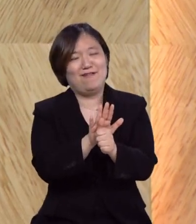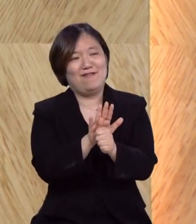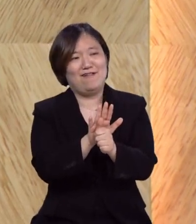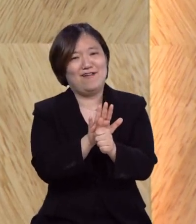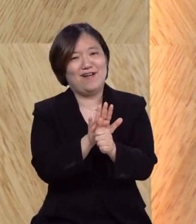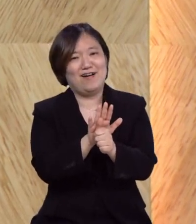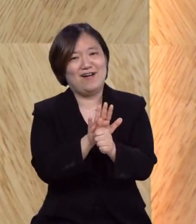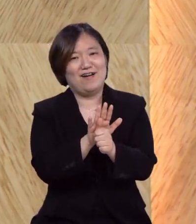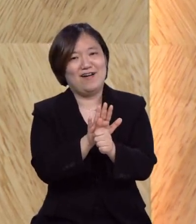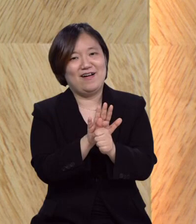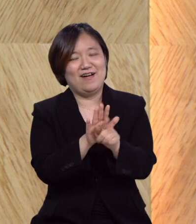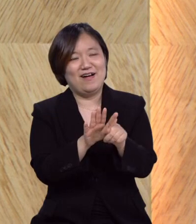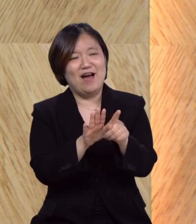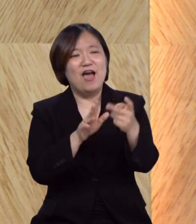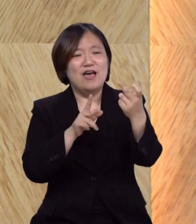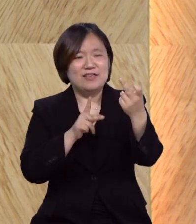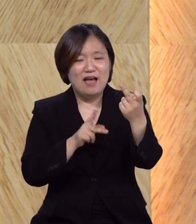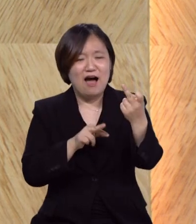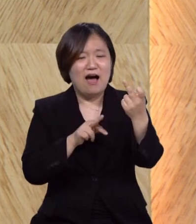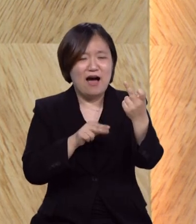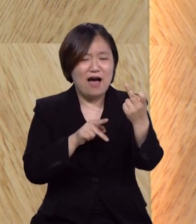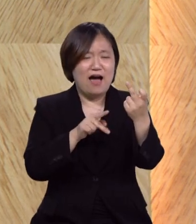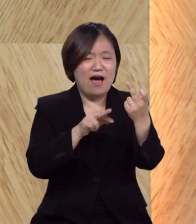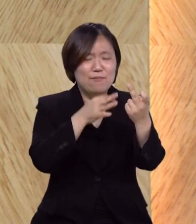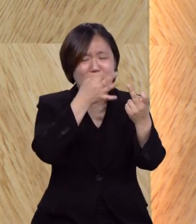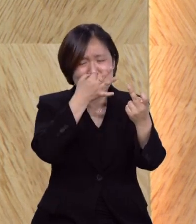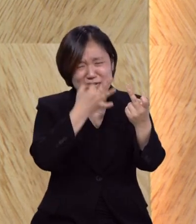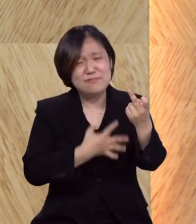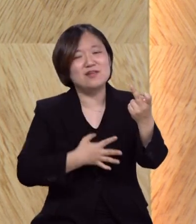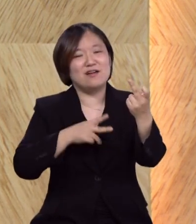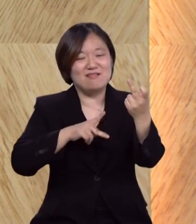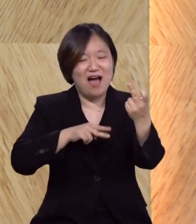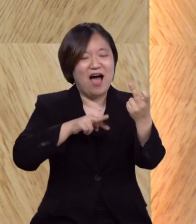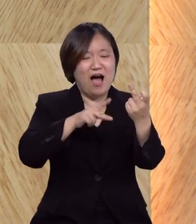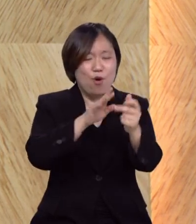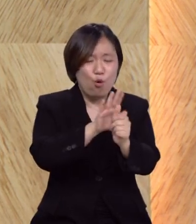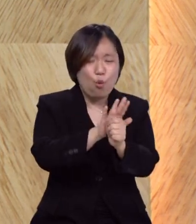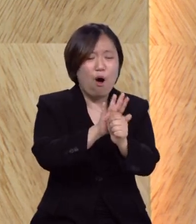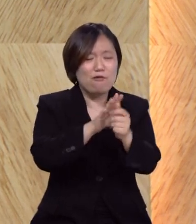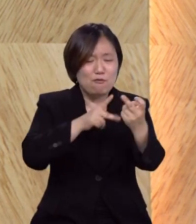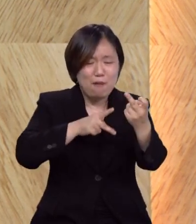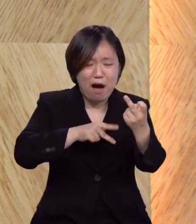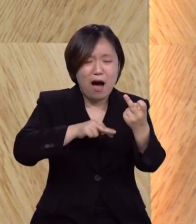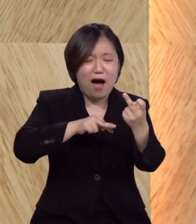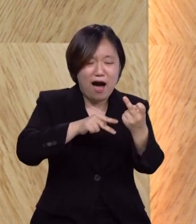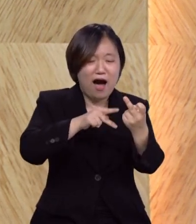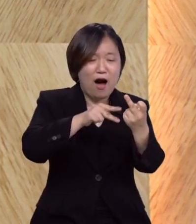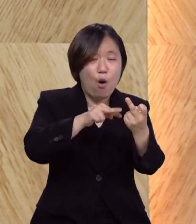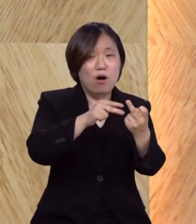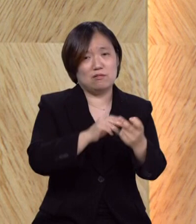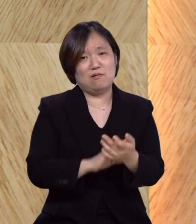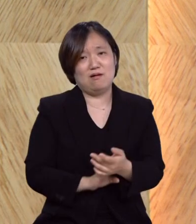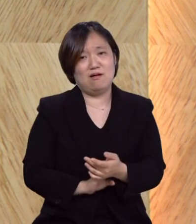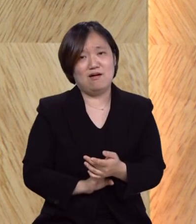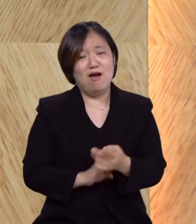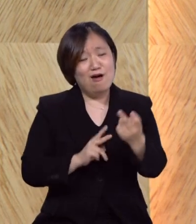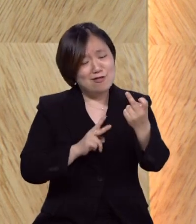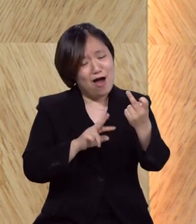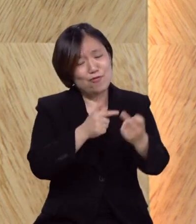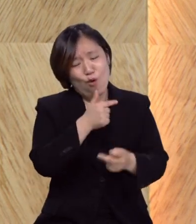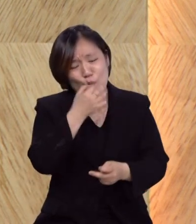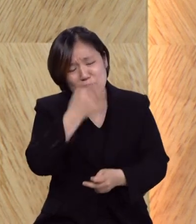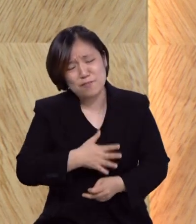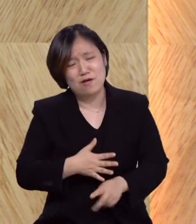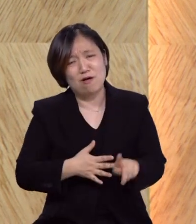줘 가지고 겨우겨우 산을 올라간 거예요 산을 가다가 너무 힘들어서 그 산 산길에 그냥